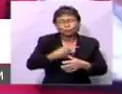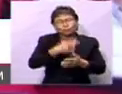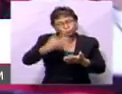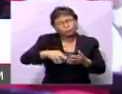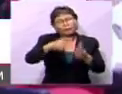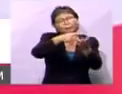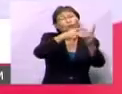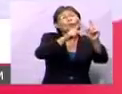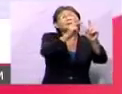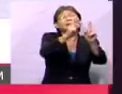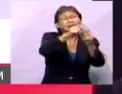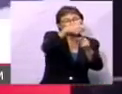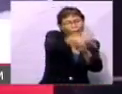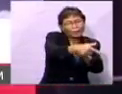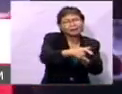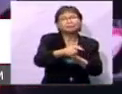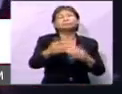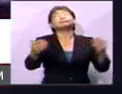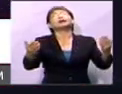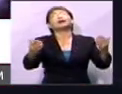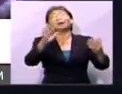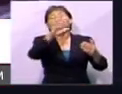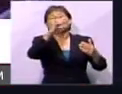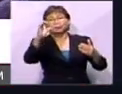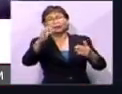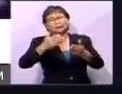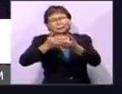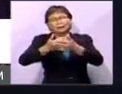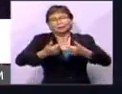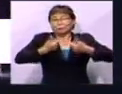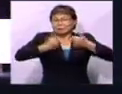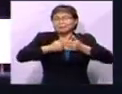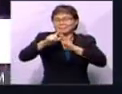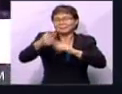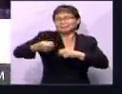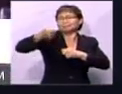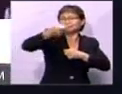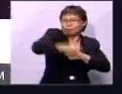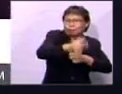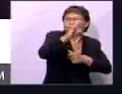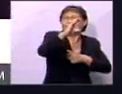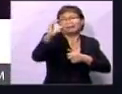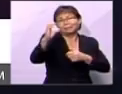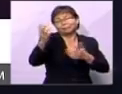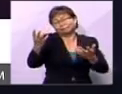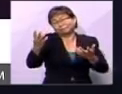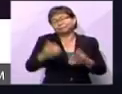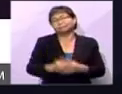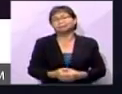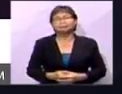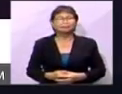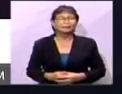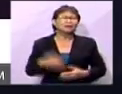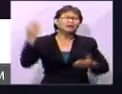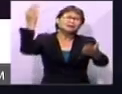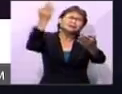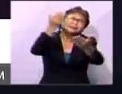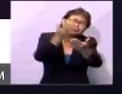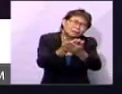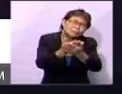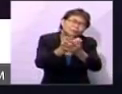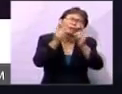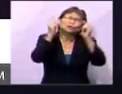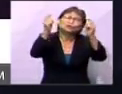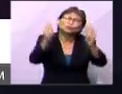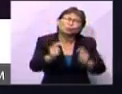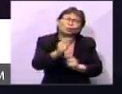1,000, insyaAllah another 500 dekat raya nanti. Kita bayaran kepada sampai pada Tok